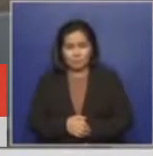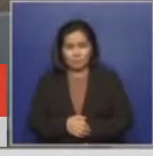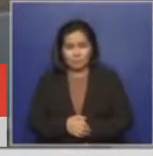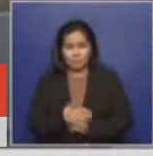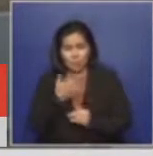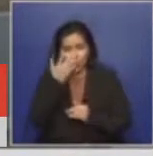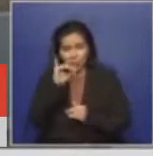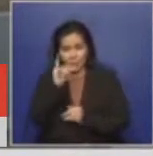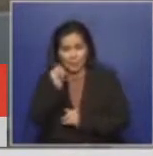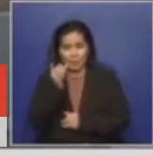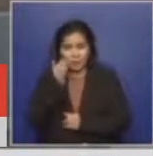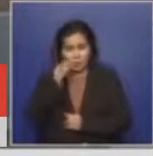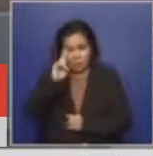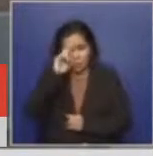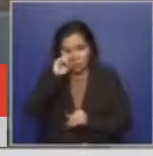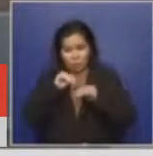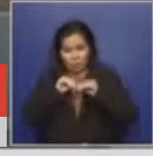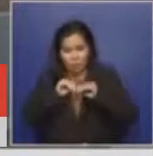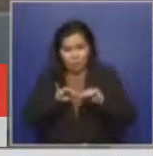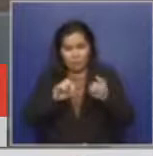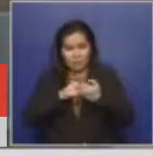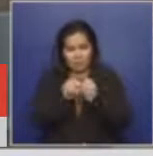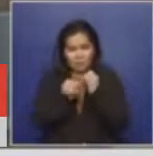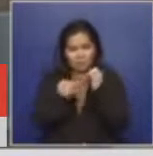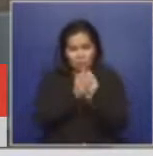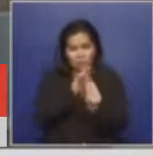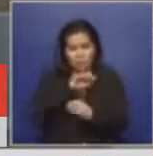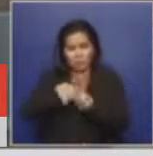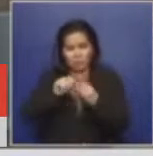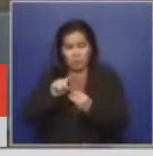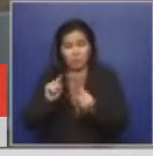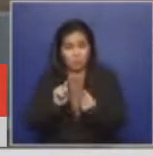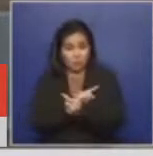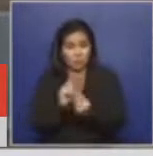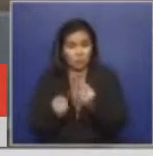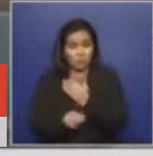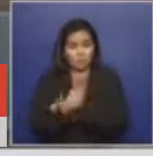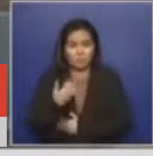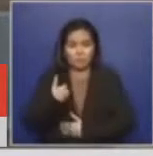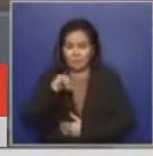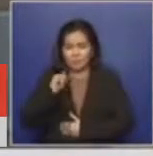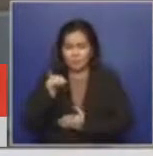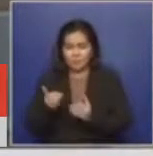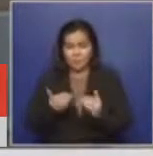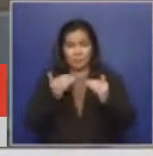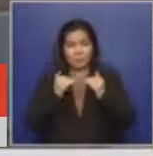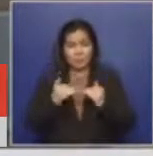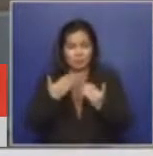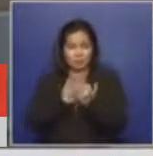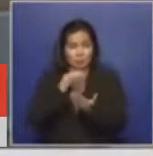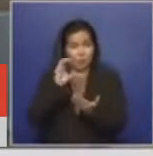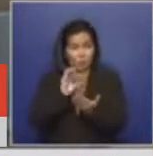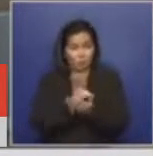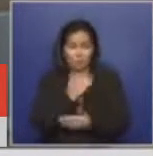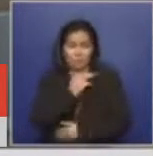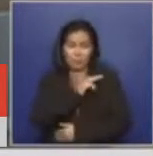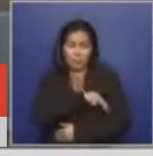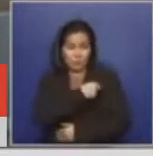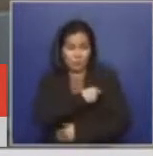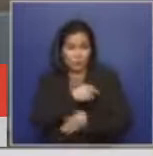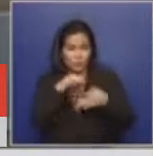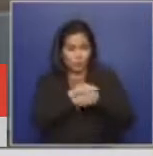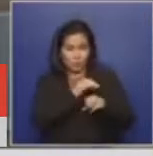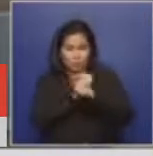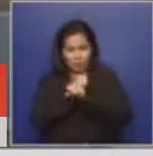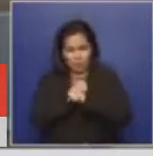และสังคม 2. งบสาธารณสุขด้านการป้องกันส่งเสริมภาพไม่เพียงพ